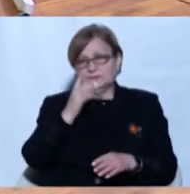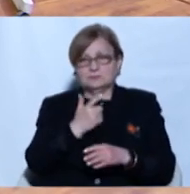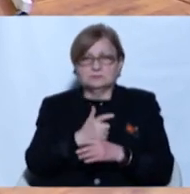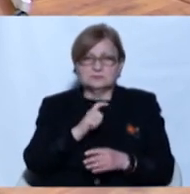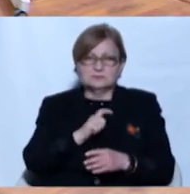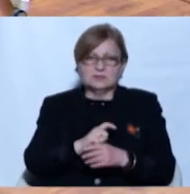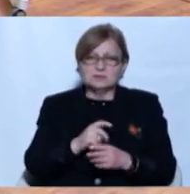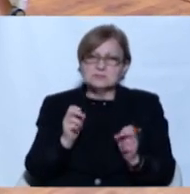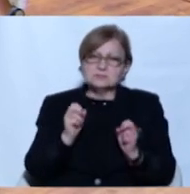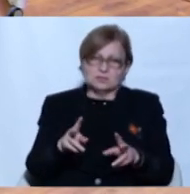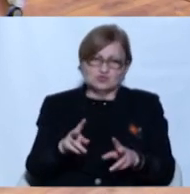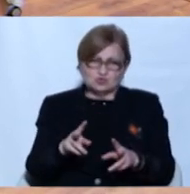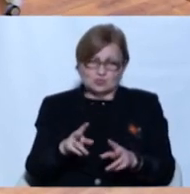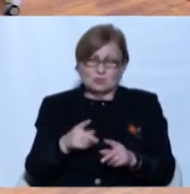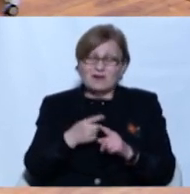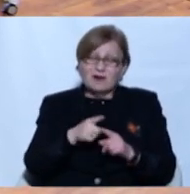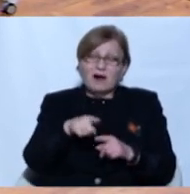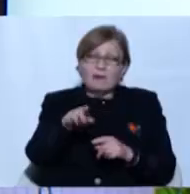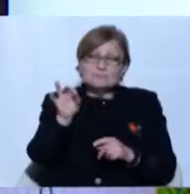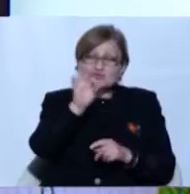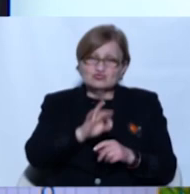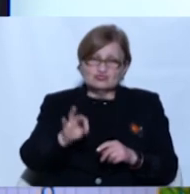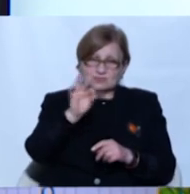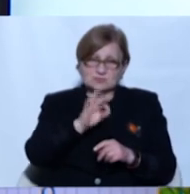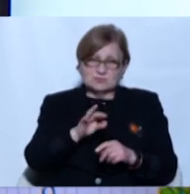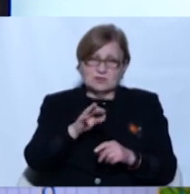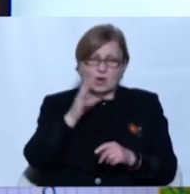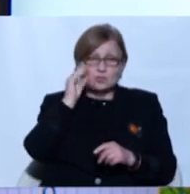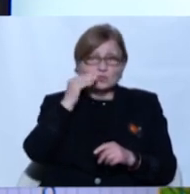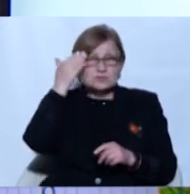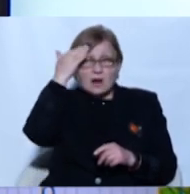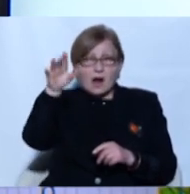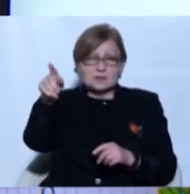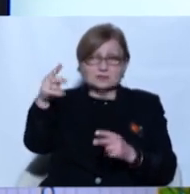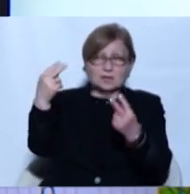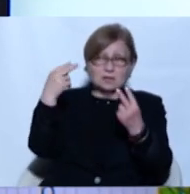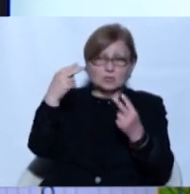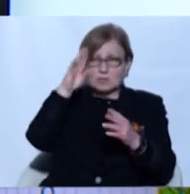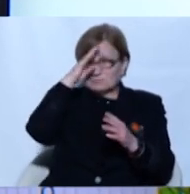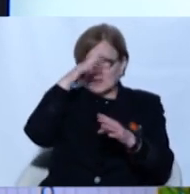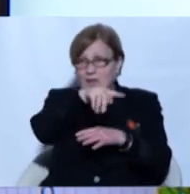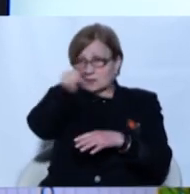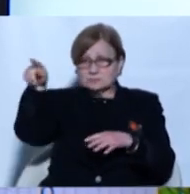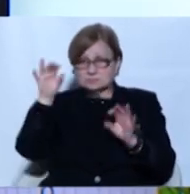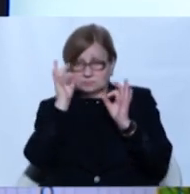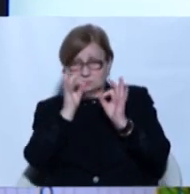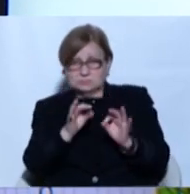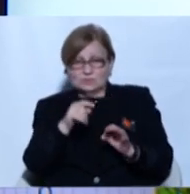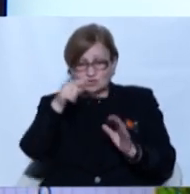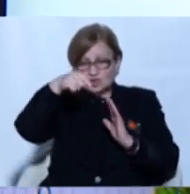დიდი ხიფათი და აი ამ ხიფათზეა ლაპარაკი როცა მითუმეტეს გარედან ამდენი მტერია მოსალოდნელი შენ შიგნიდან